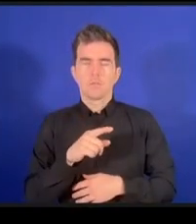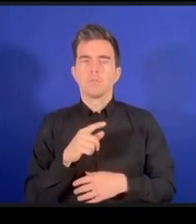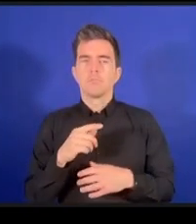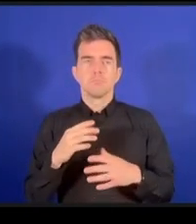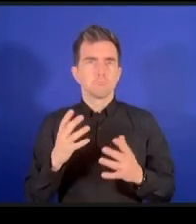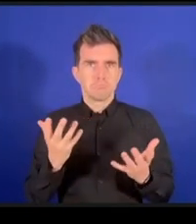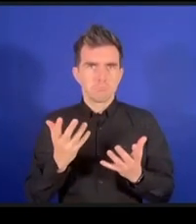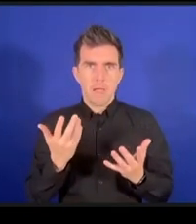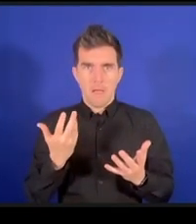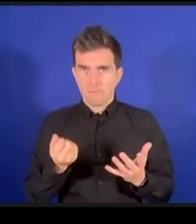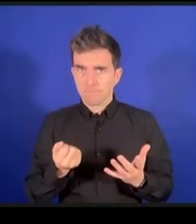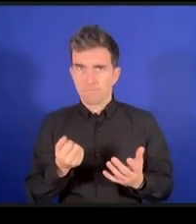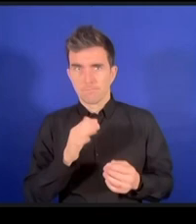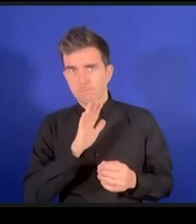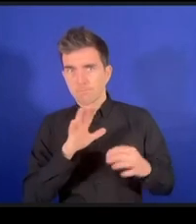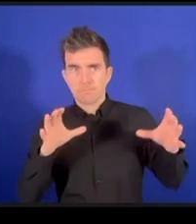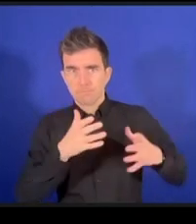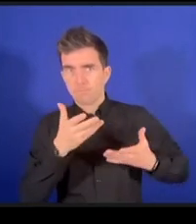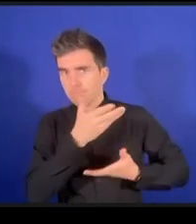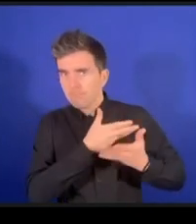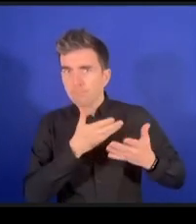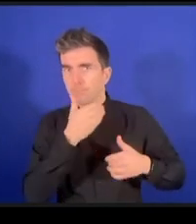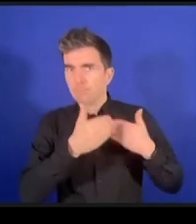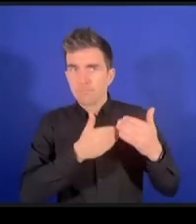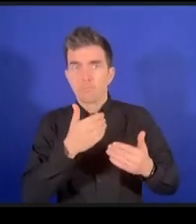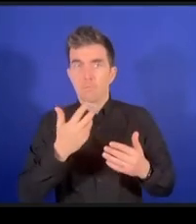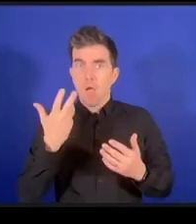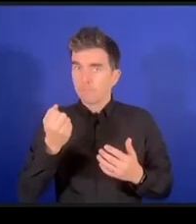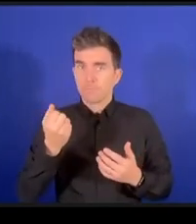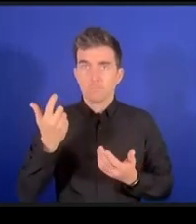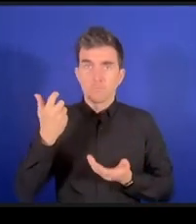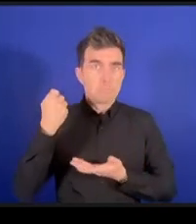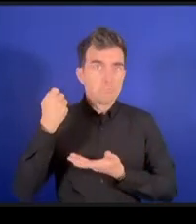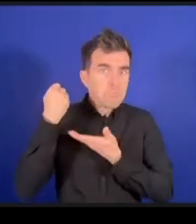эммерт Как вы считаете насколько